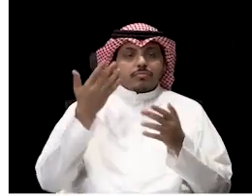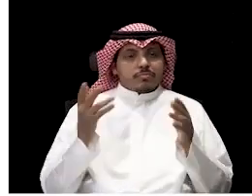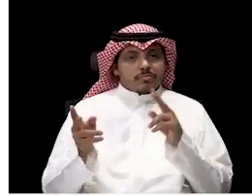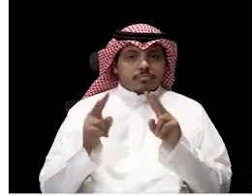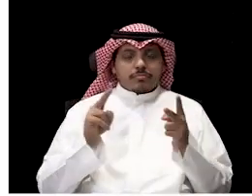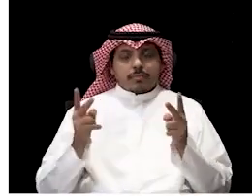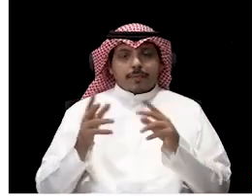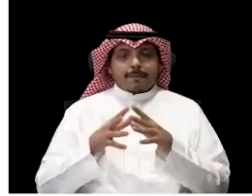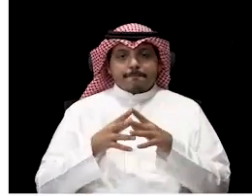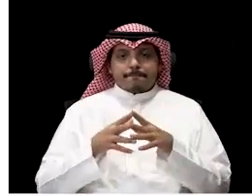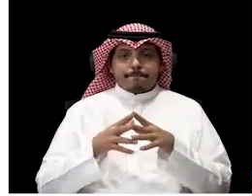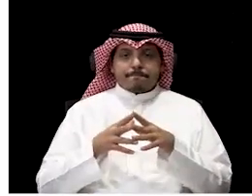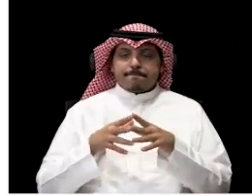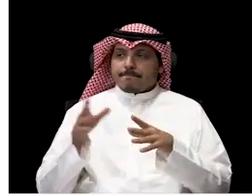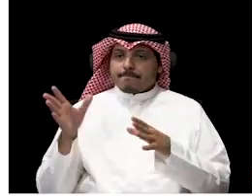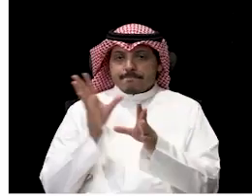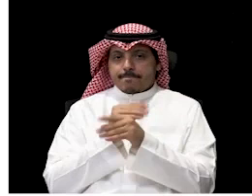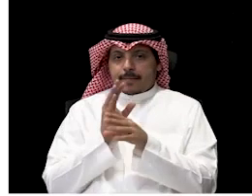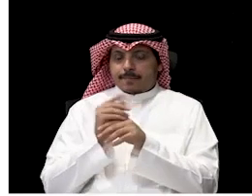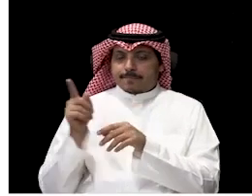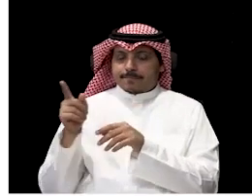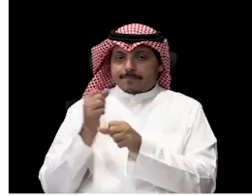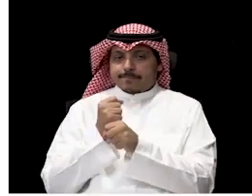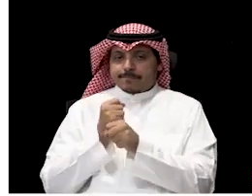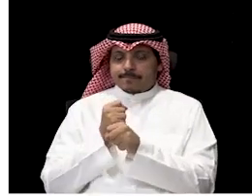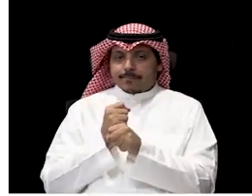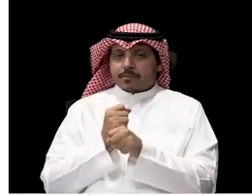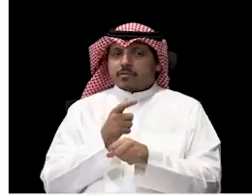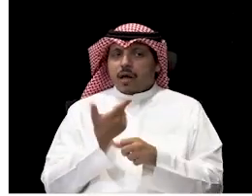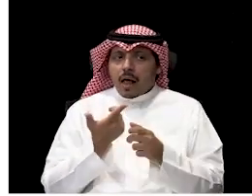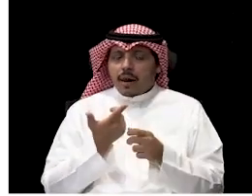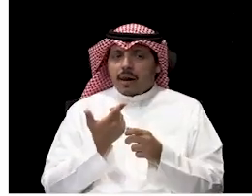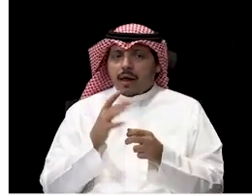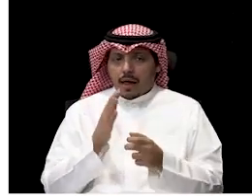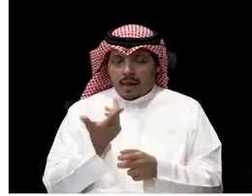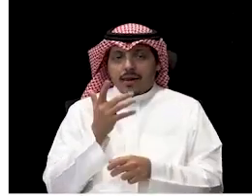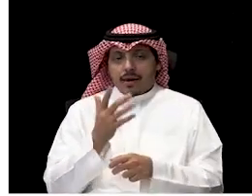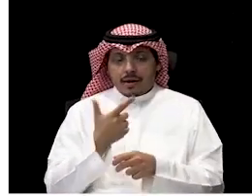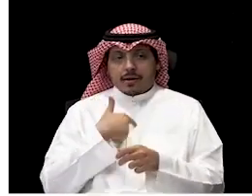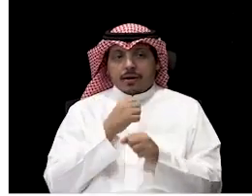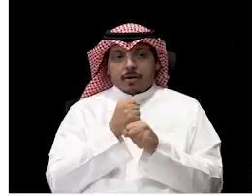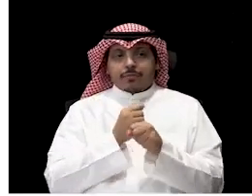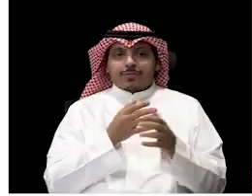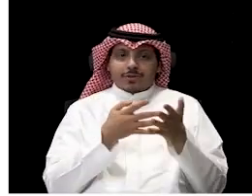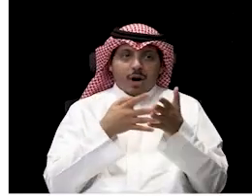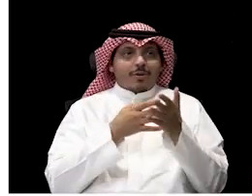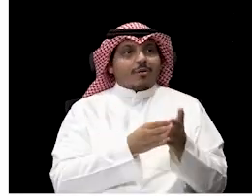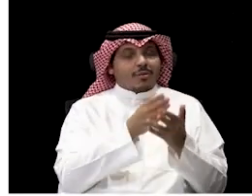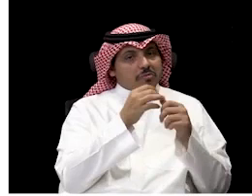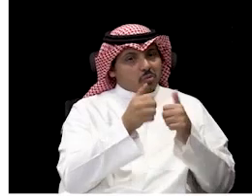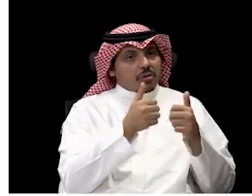ثم ماذا حاجة سوق العمل لهذه المهنة؟ تفكر هل هذه المهنة لها